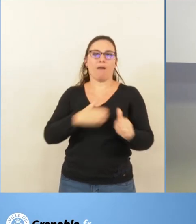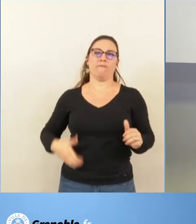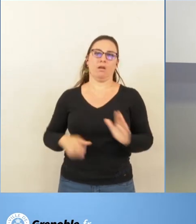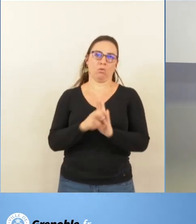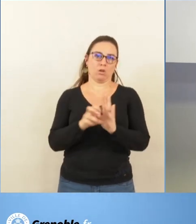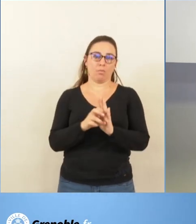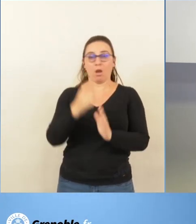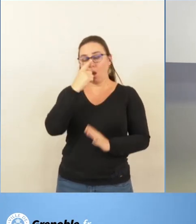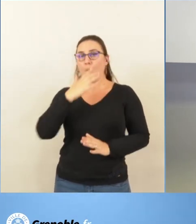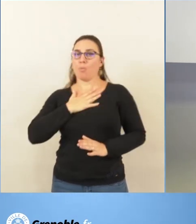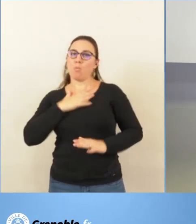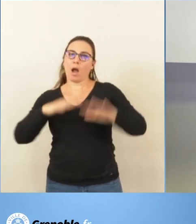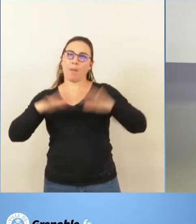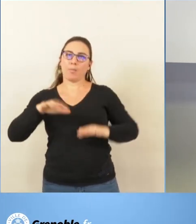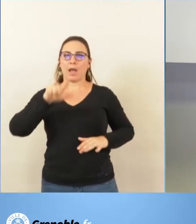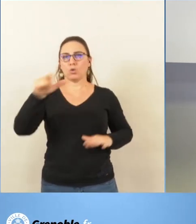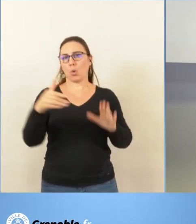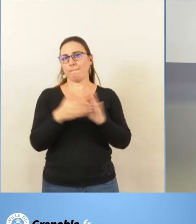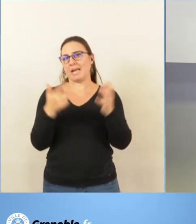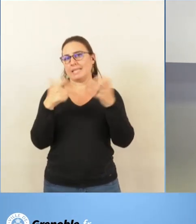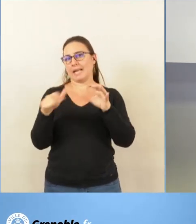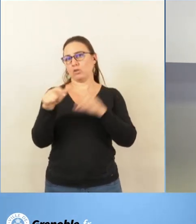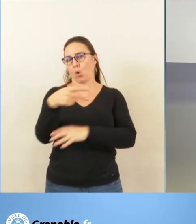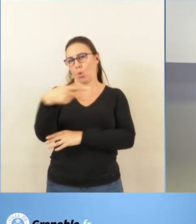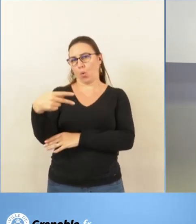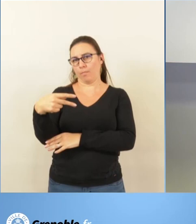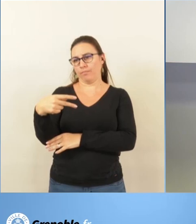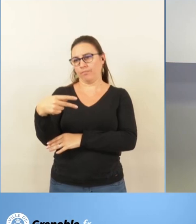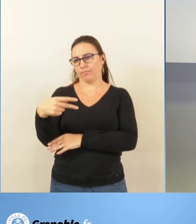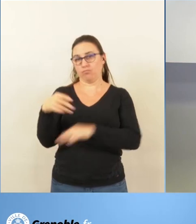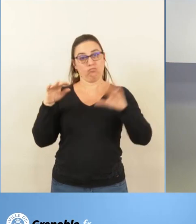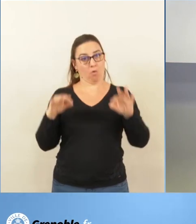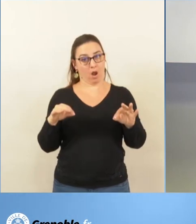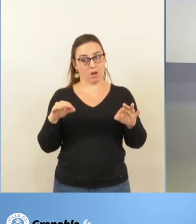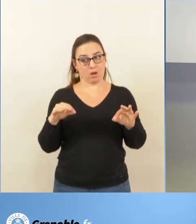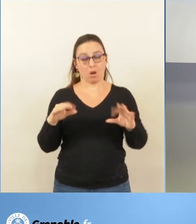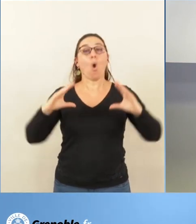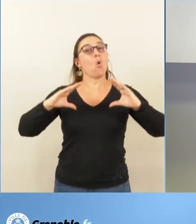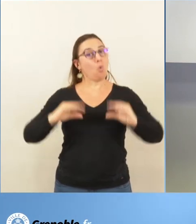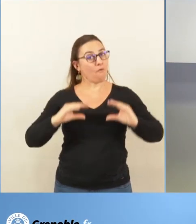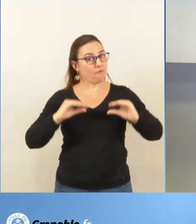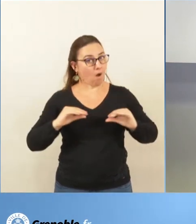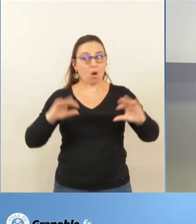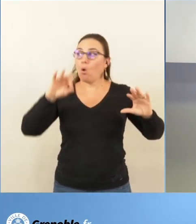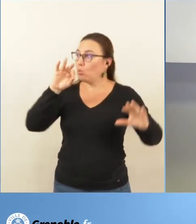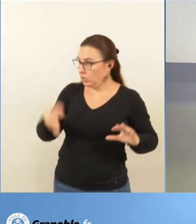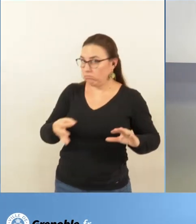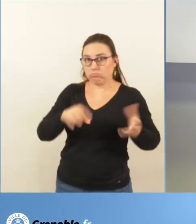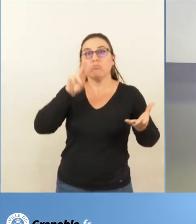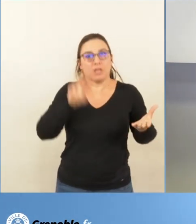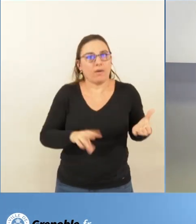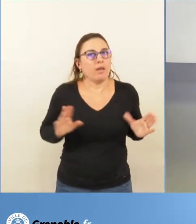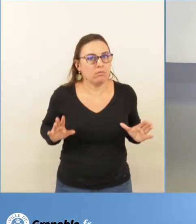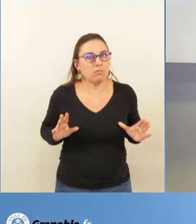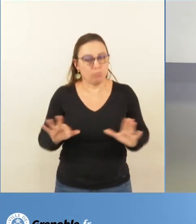pour ma part aux alentours de 2700 euros voilà ce qui est confortable je le redis en tout cas pour